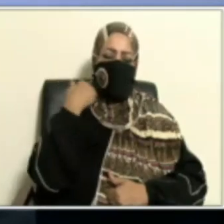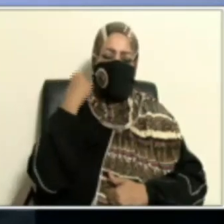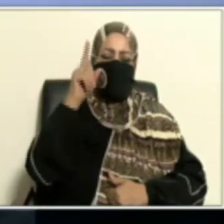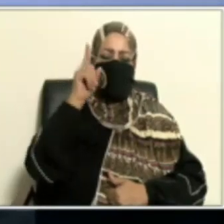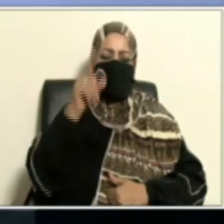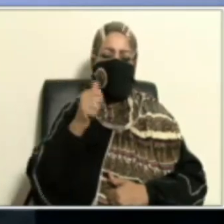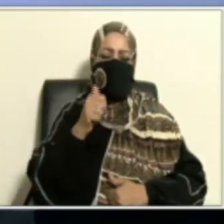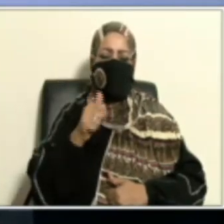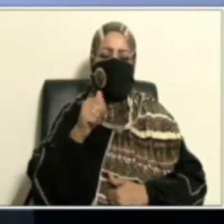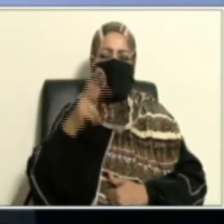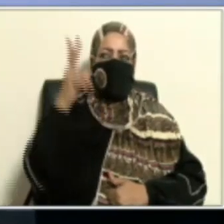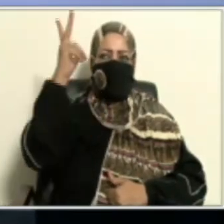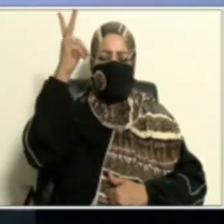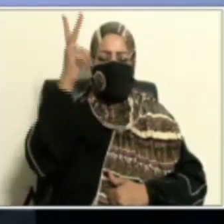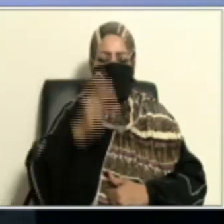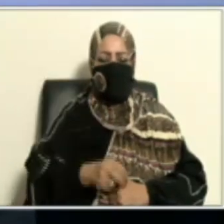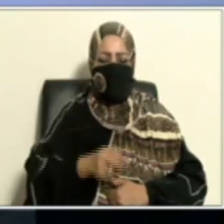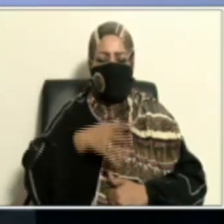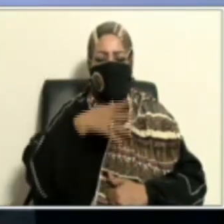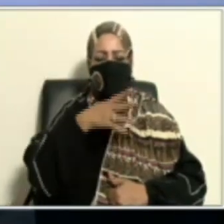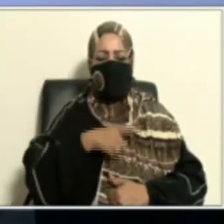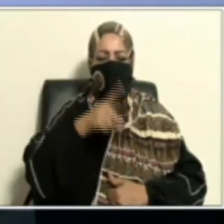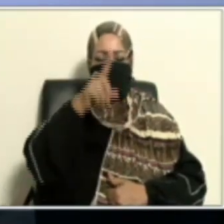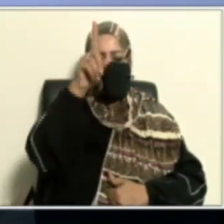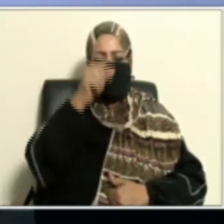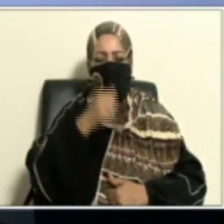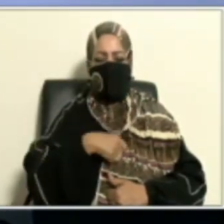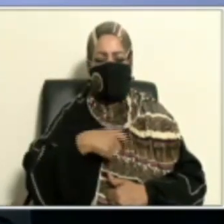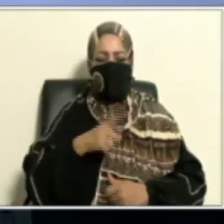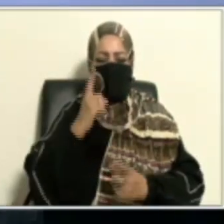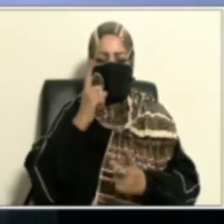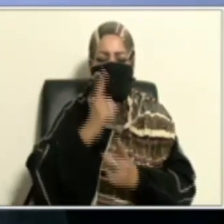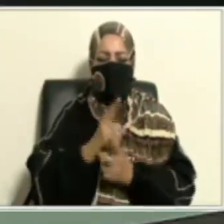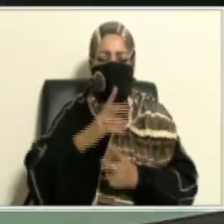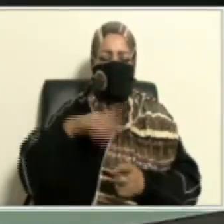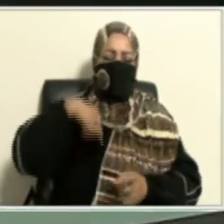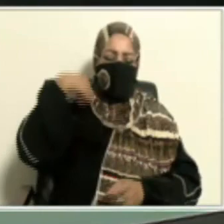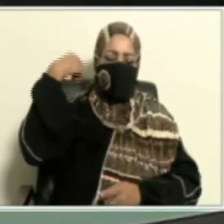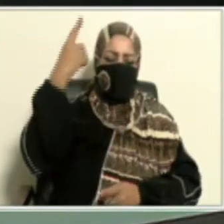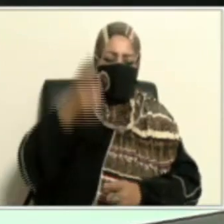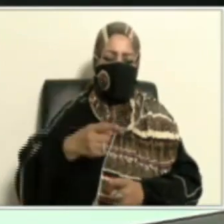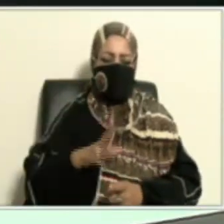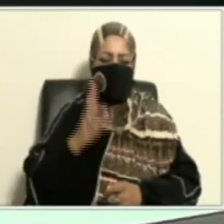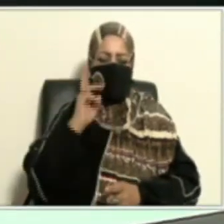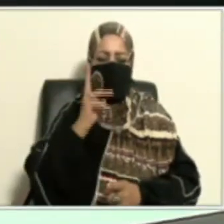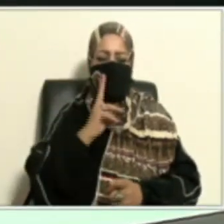لا تخيب ودائعه، والسلام عليكم ورحمة الله وبركاته.